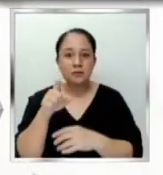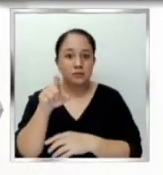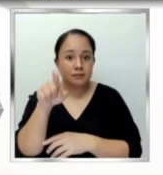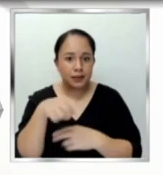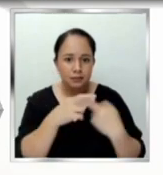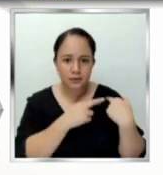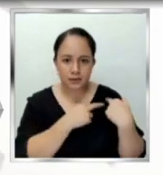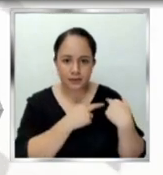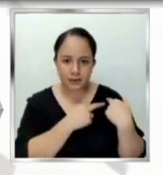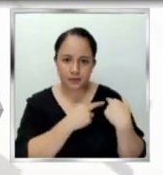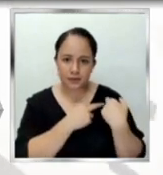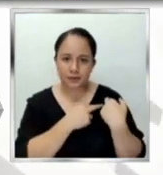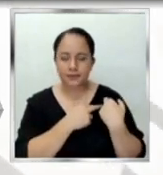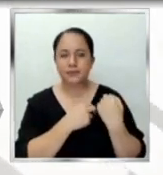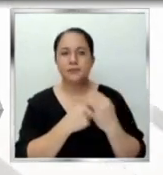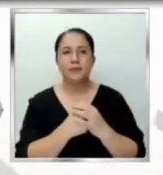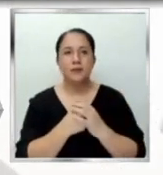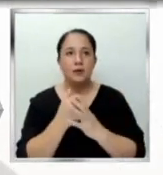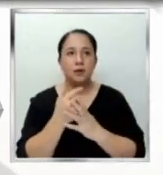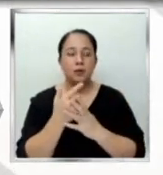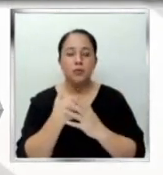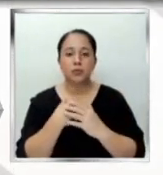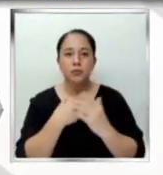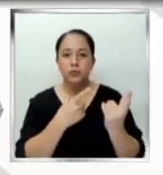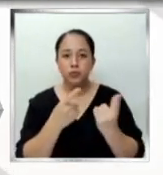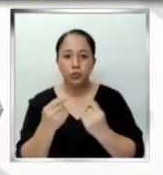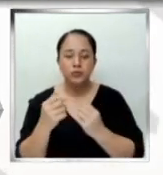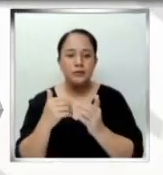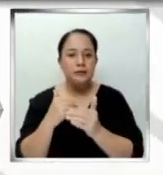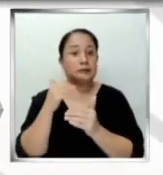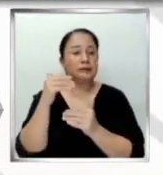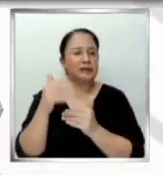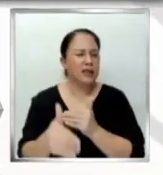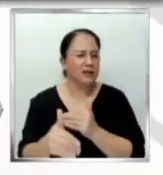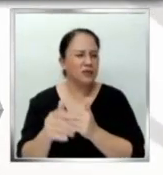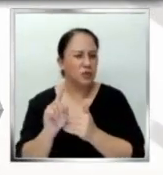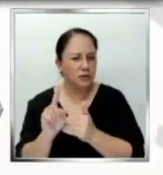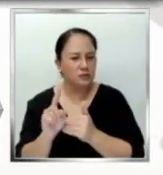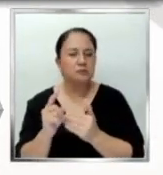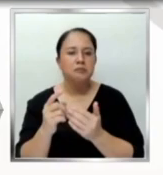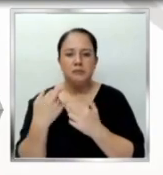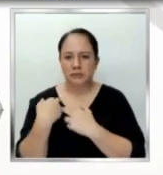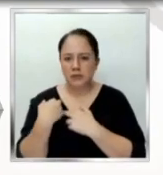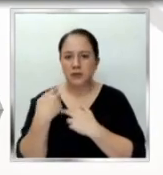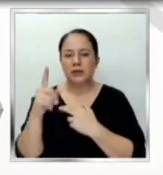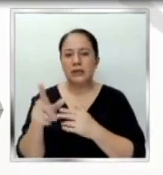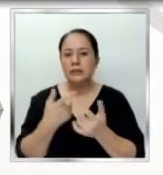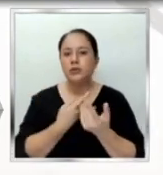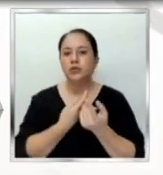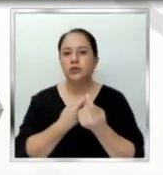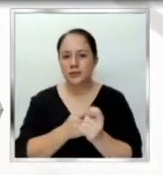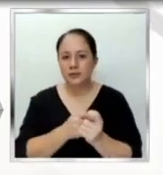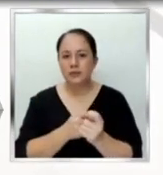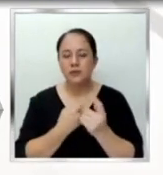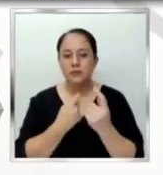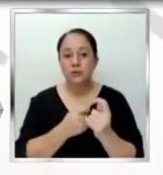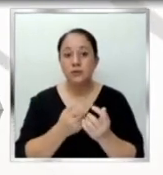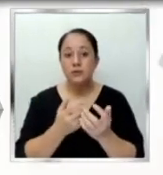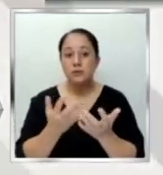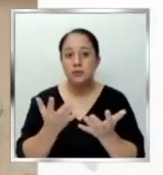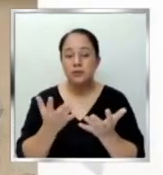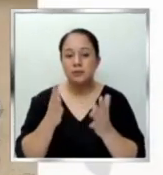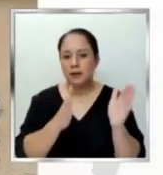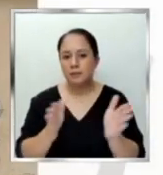responsible sa gagawin mo sa susunod. And trust siguro. Trust sa mga plano nila for